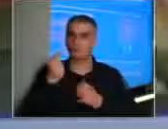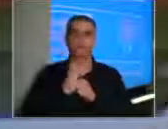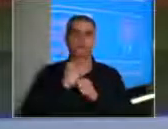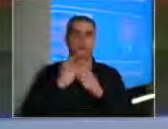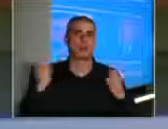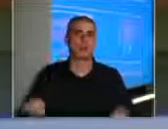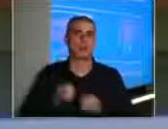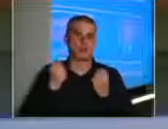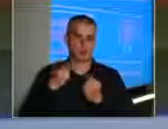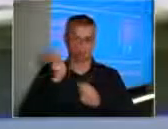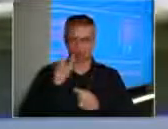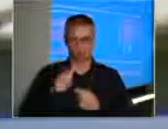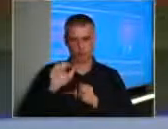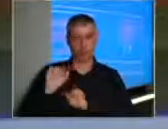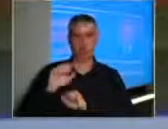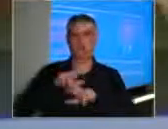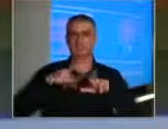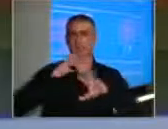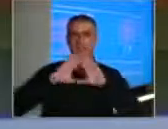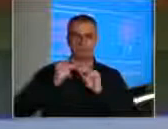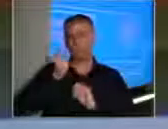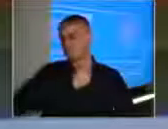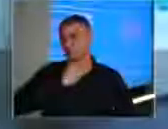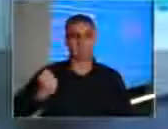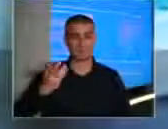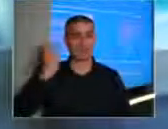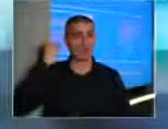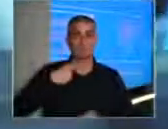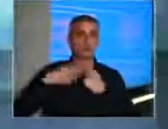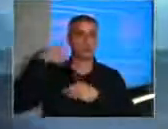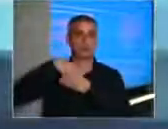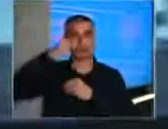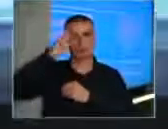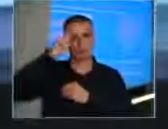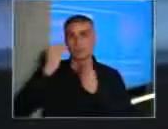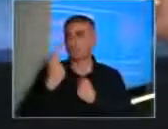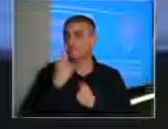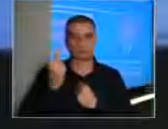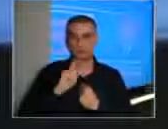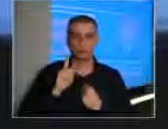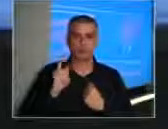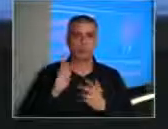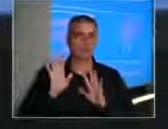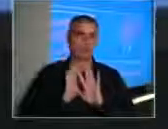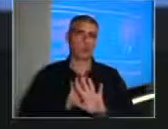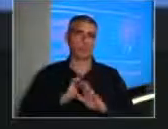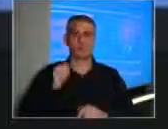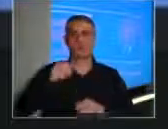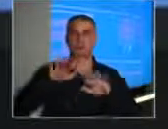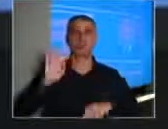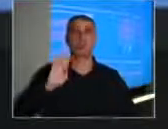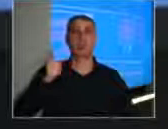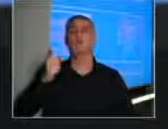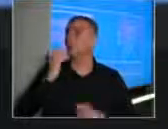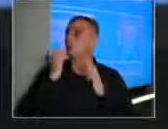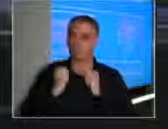קמפיין, הרי פייגלין הוא איש ארץ ישראל השלמה, הוא איש ימין, הוא היה הרבה מאוד שנים בליכוד. הדבר היחיד זה שהוא לא מחבב מאוד את ראש הממשלה נתניהו, אבל